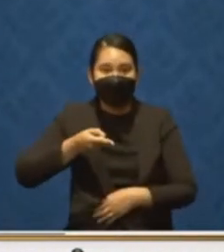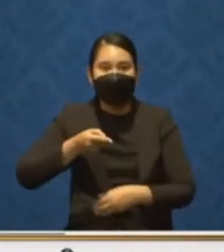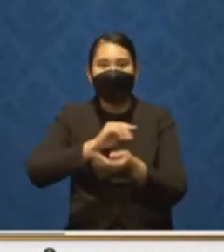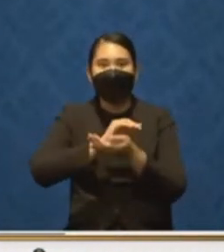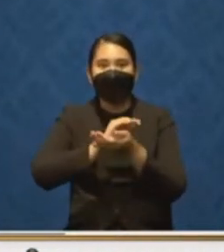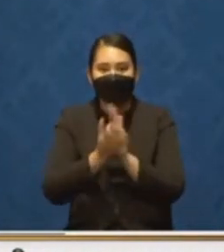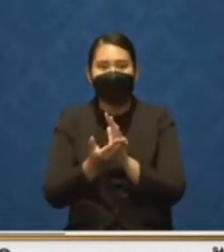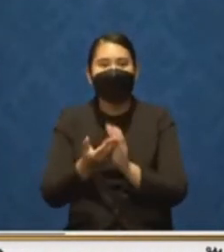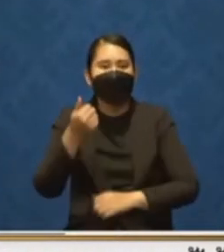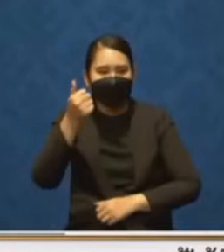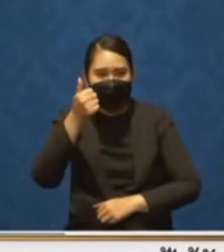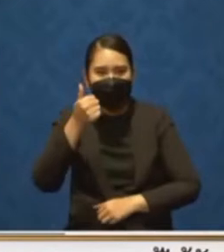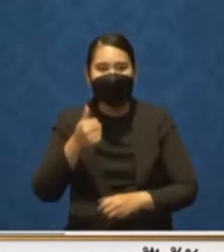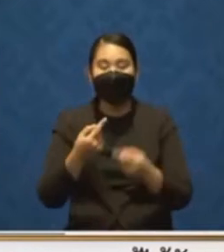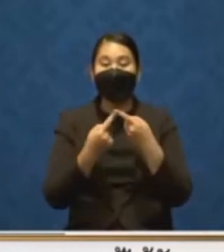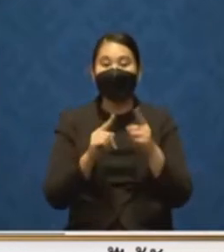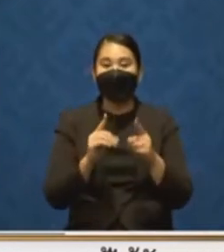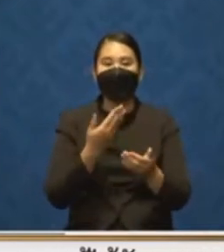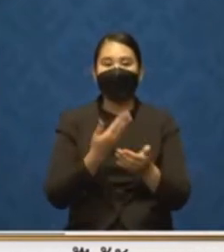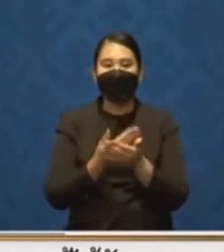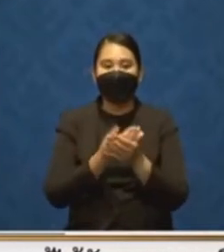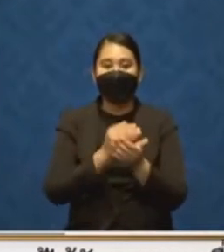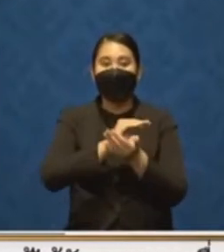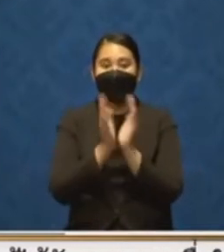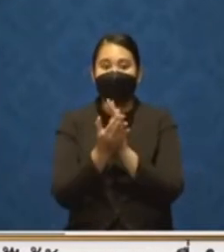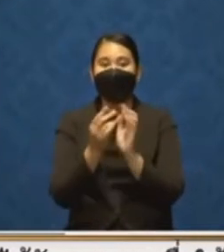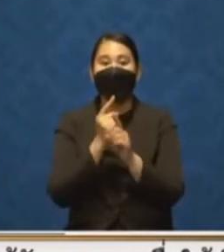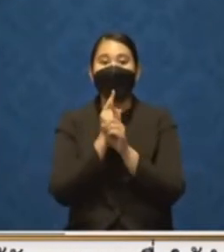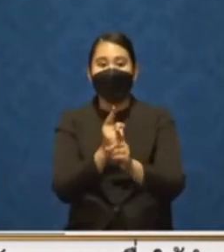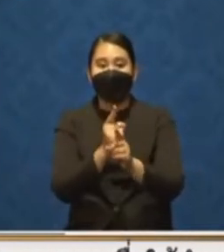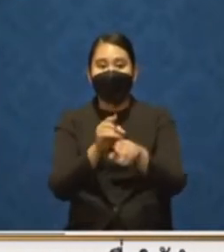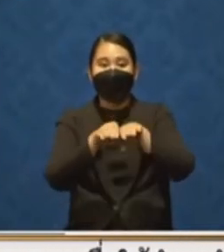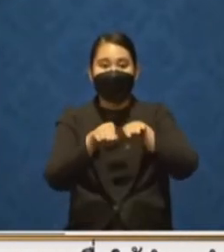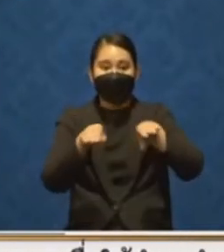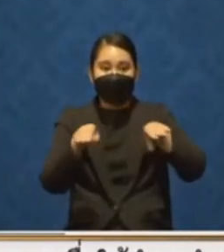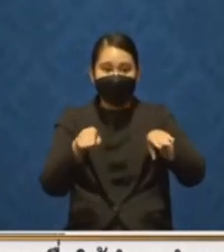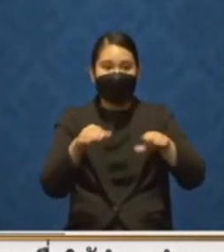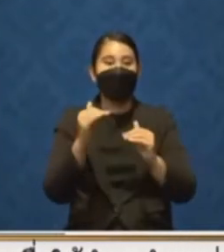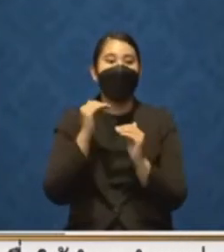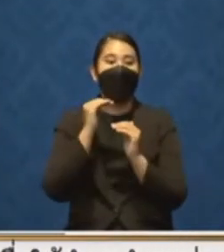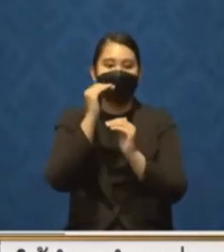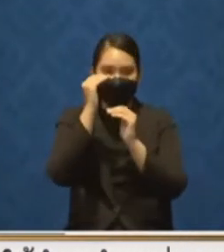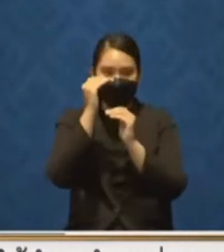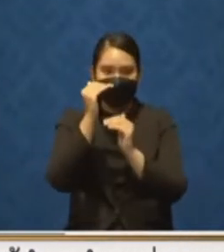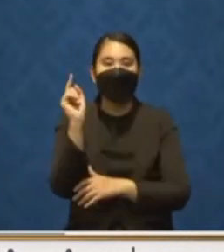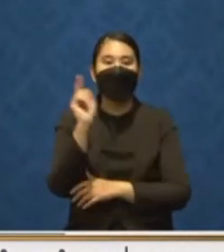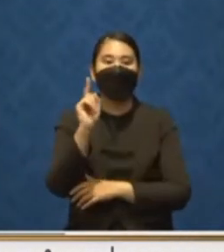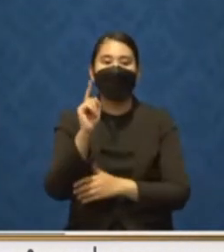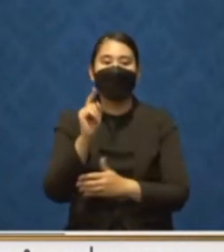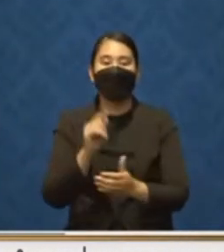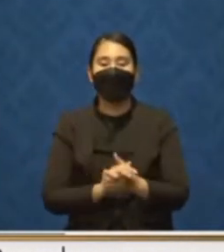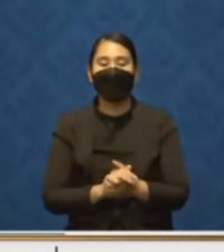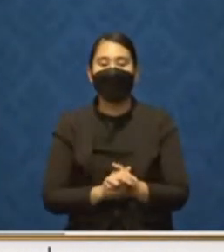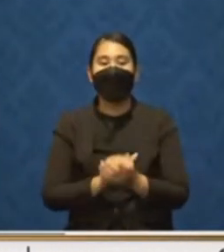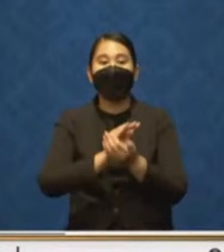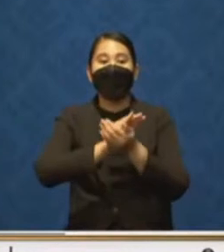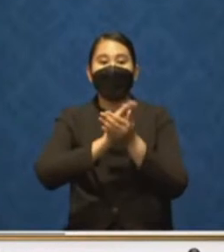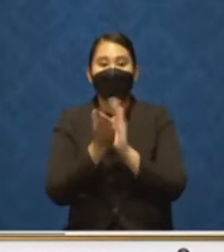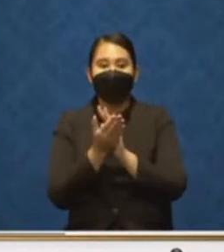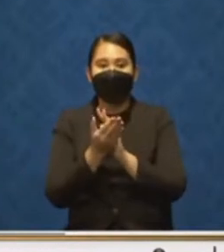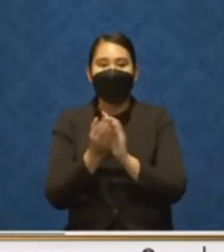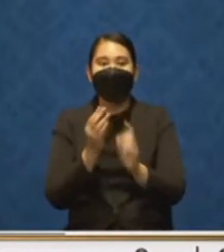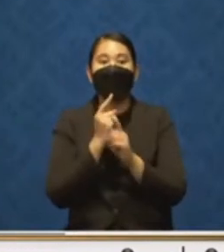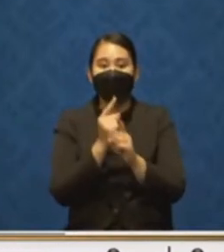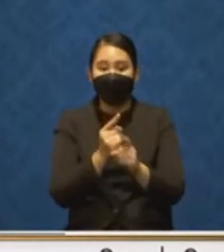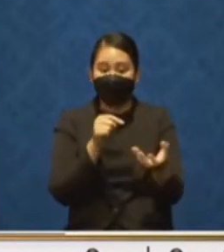แต่ต้องปรับราคาตามโครงสร้างที่กำหนดไว้นั่นก็คือว่าตอบกลับตามราคาต้นทุน